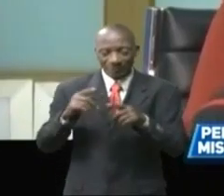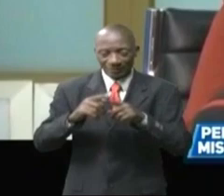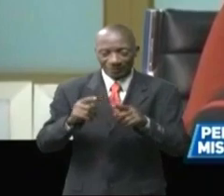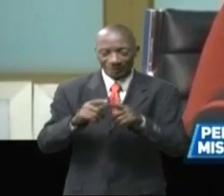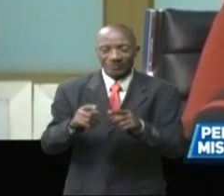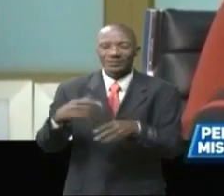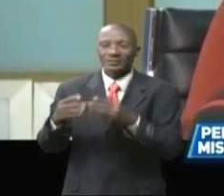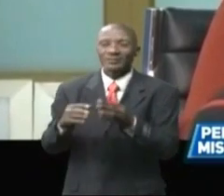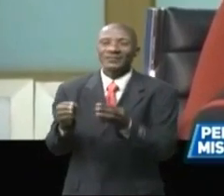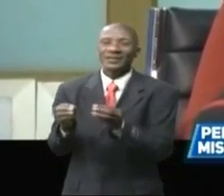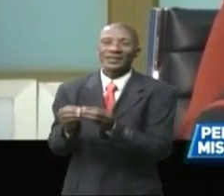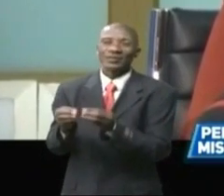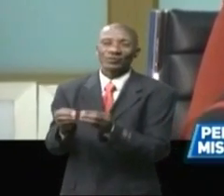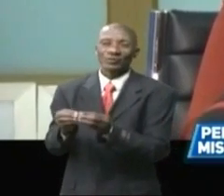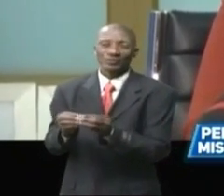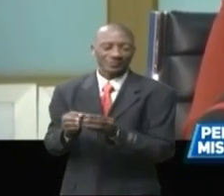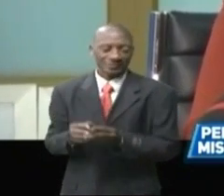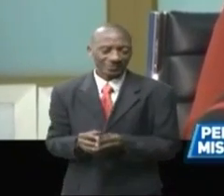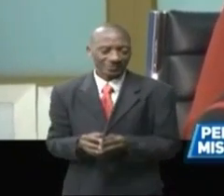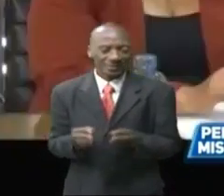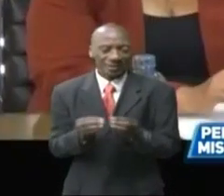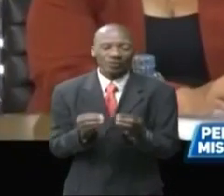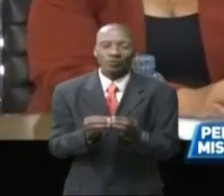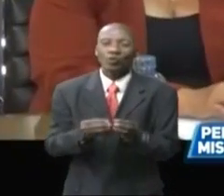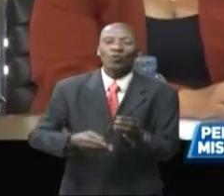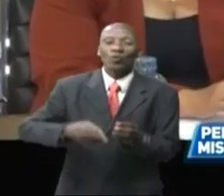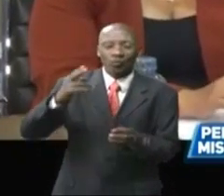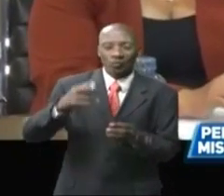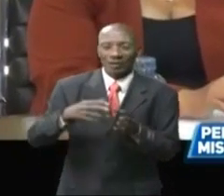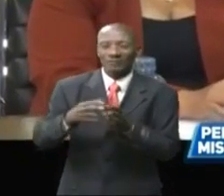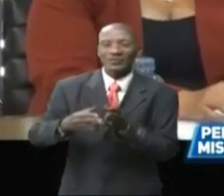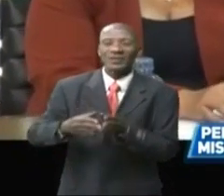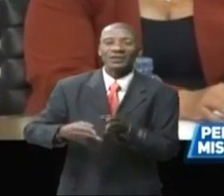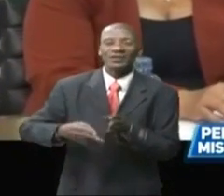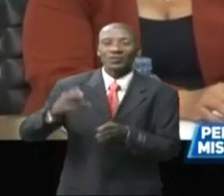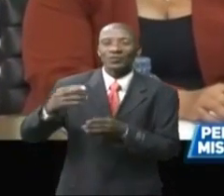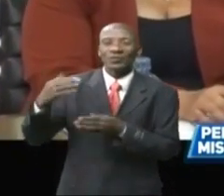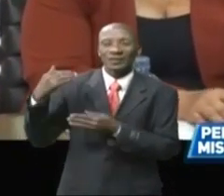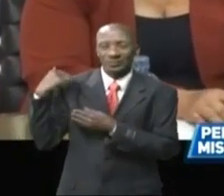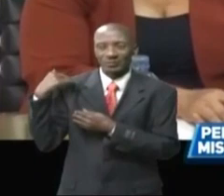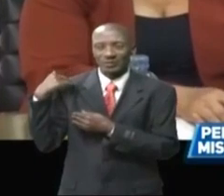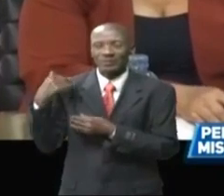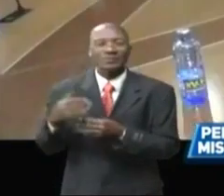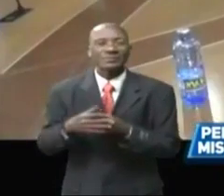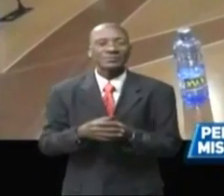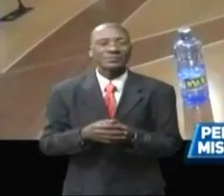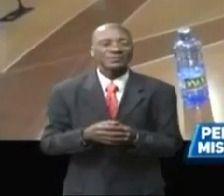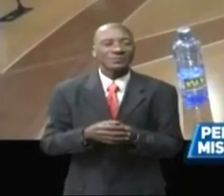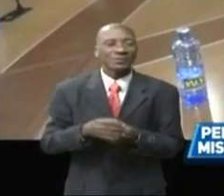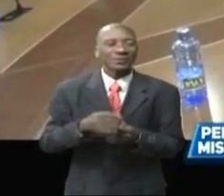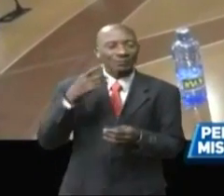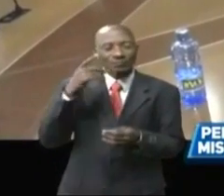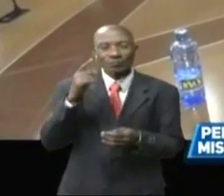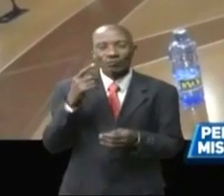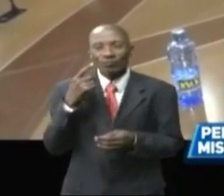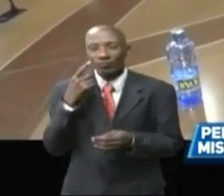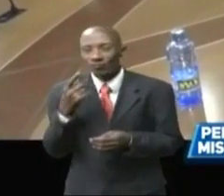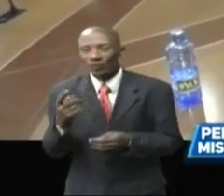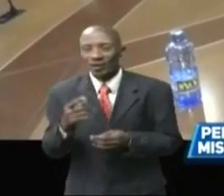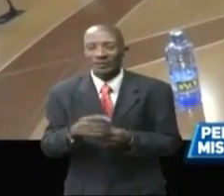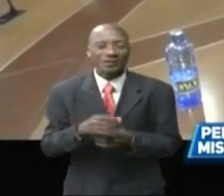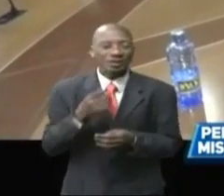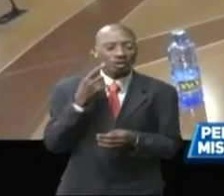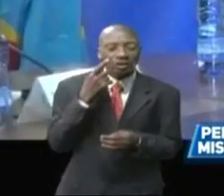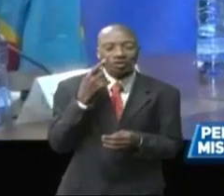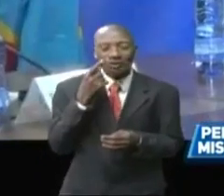compagnies aériennes internationales pour une remise à l'ordre. Au nombre de problèmes figure au premier lieu la qualité de service